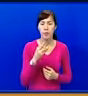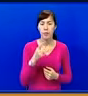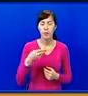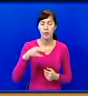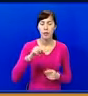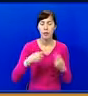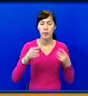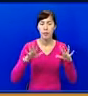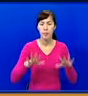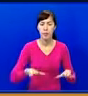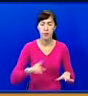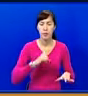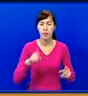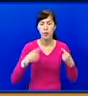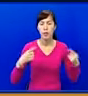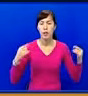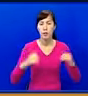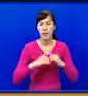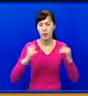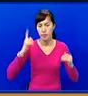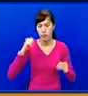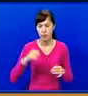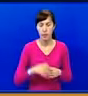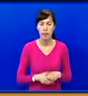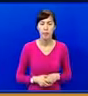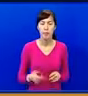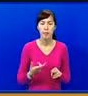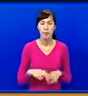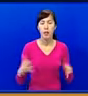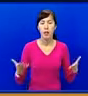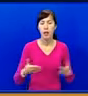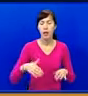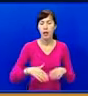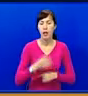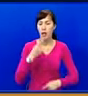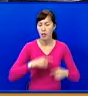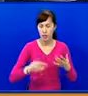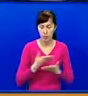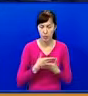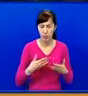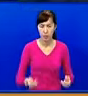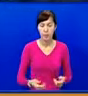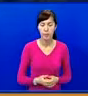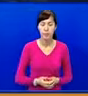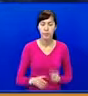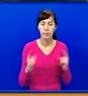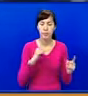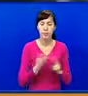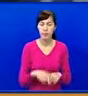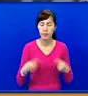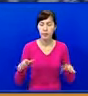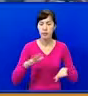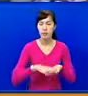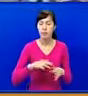болсаңыз, одан не бір нәрсе шығатынын білесіздер. Бұл жерде қайтымы жоқ, миллиардтар кетіп жатқан. Мәжілісте бұдан өзге бюджетті